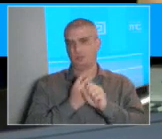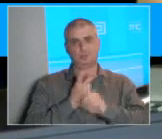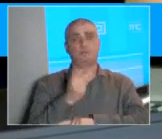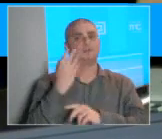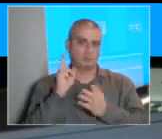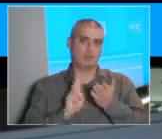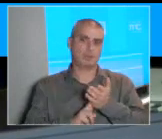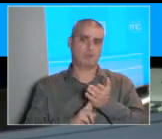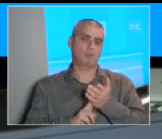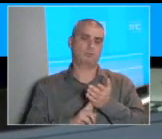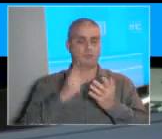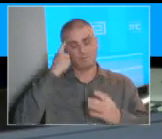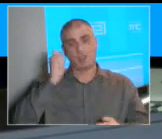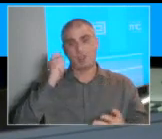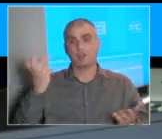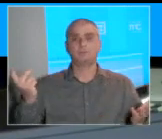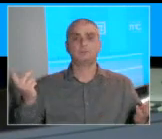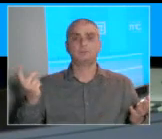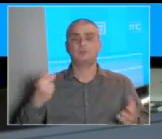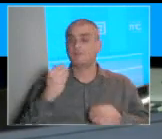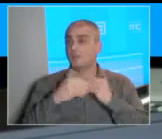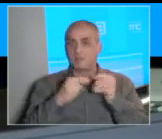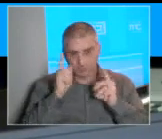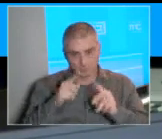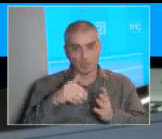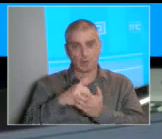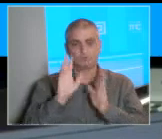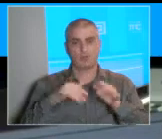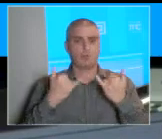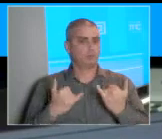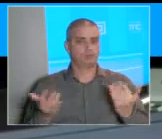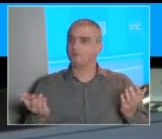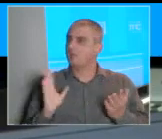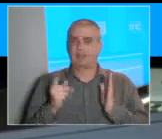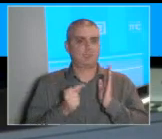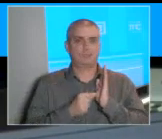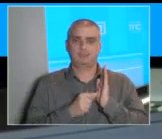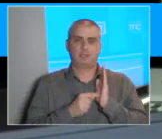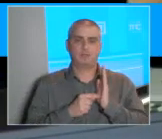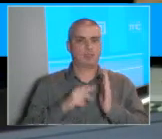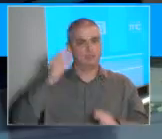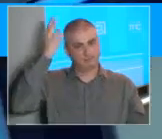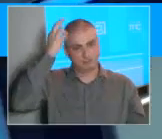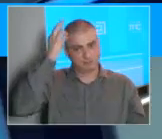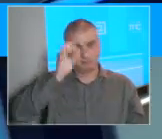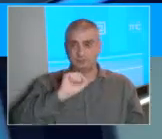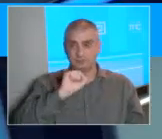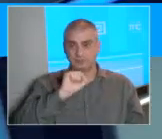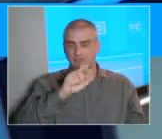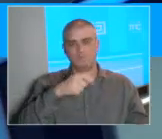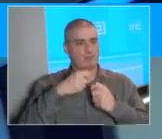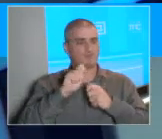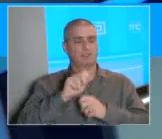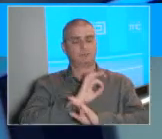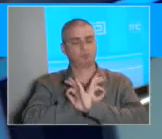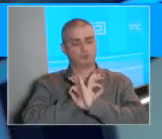מהלך נכון וחכם. ואני חושבת שהמהלך הזה היה צריך להיות גם היום, אין שום סיבה. סתיו היא חברת